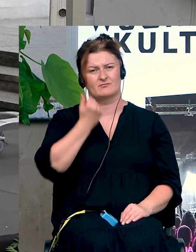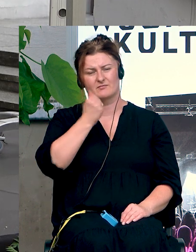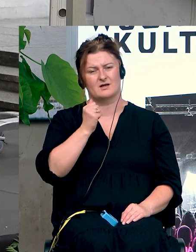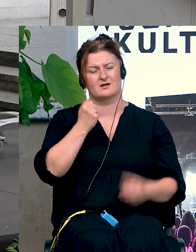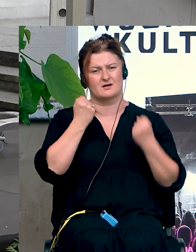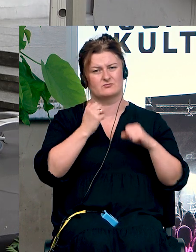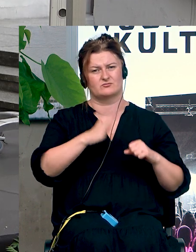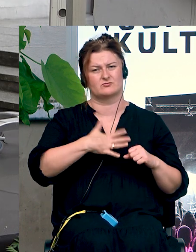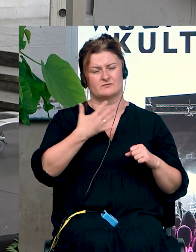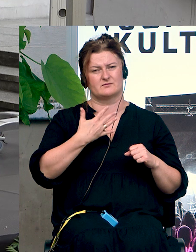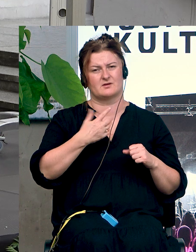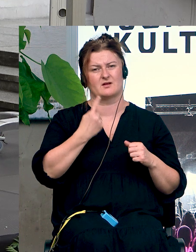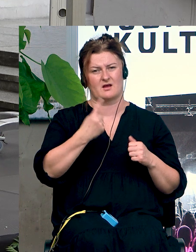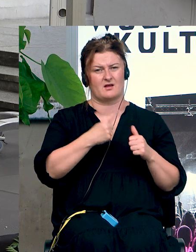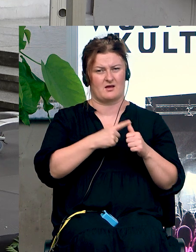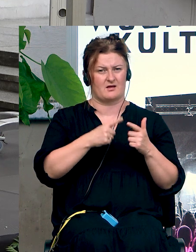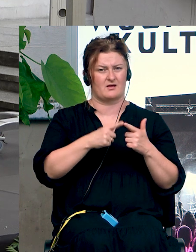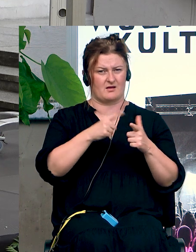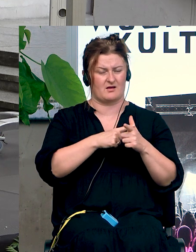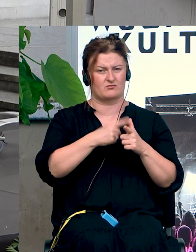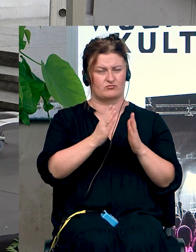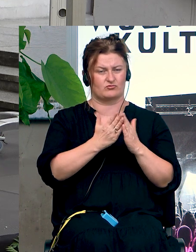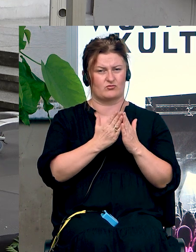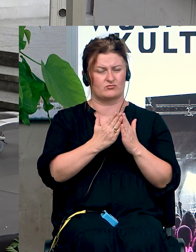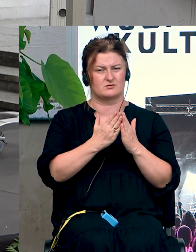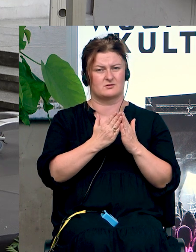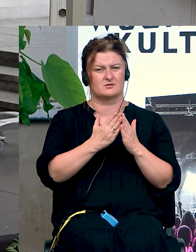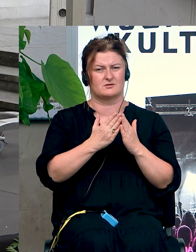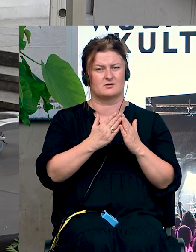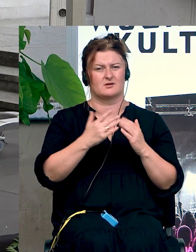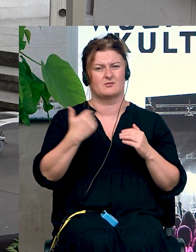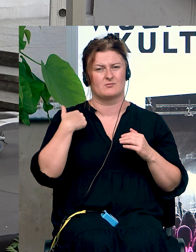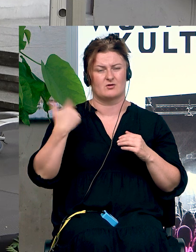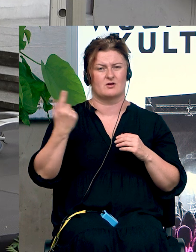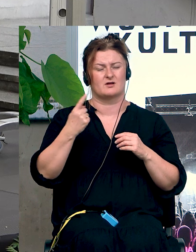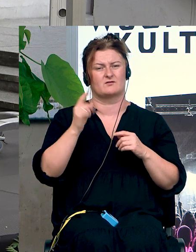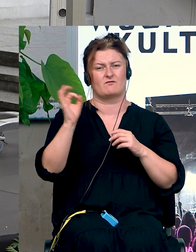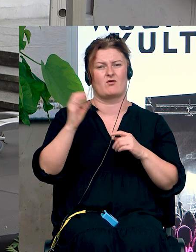з цих двох книжок тлумачив, перекладав зять Андруховича.